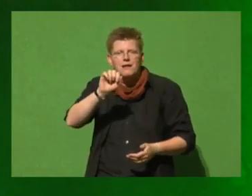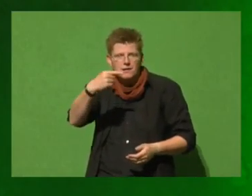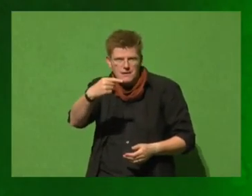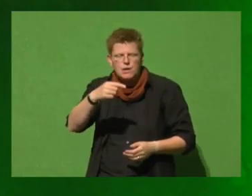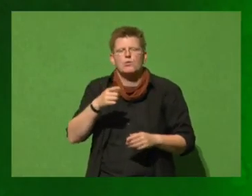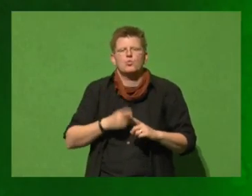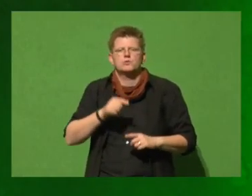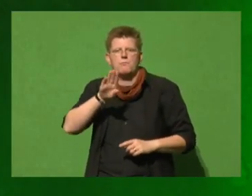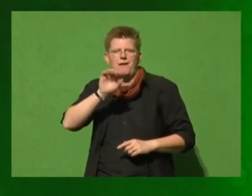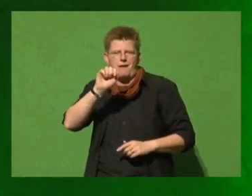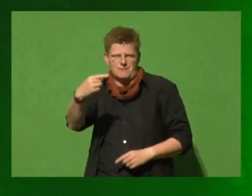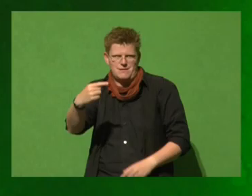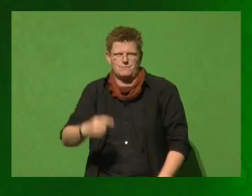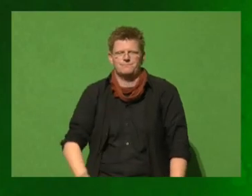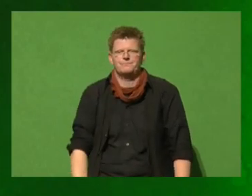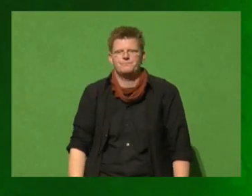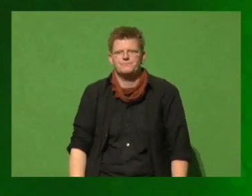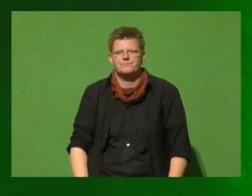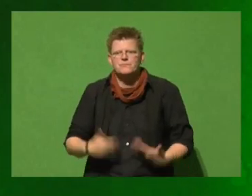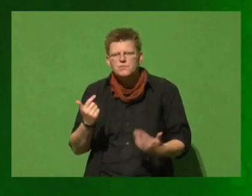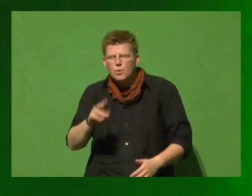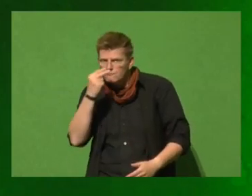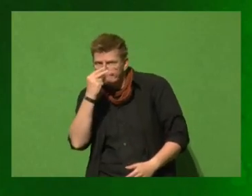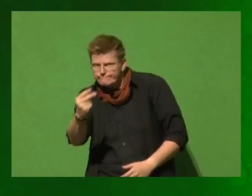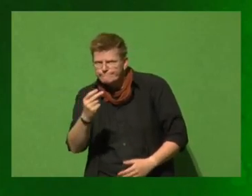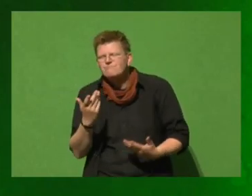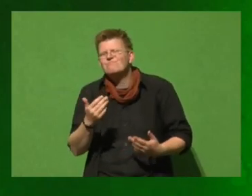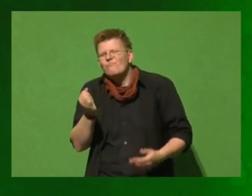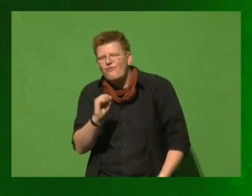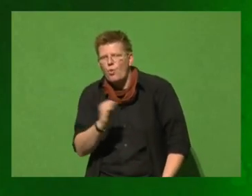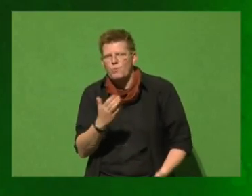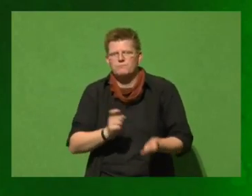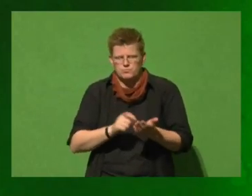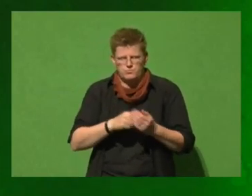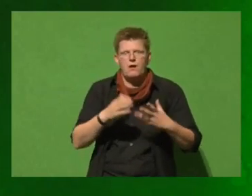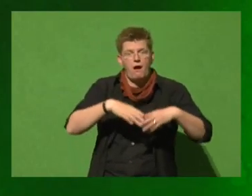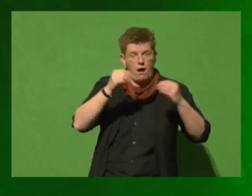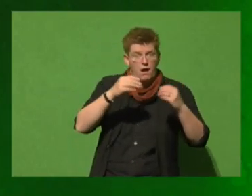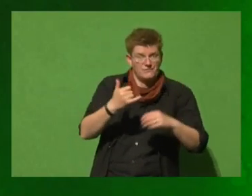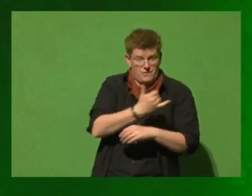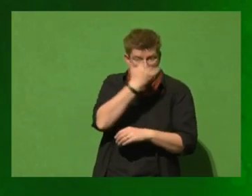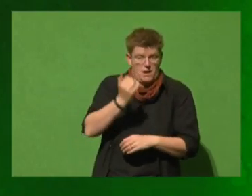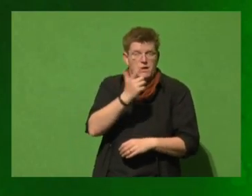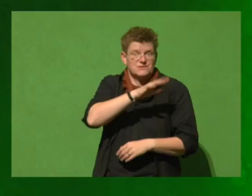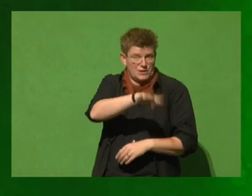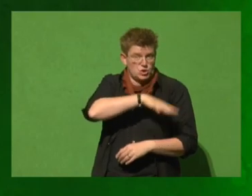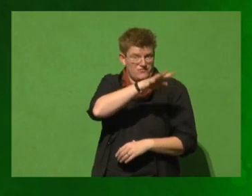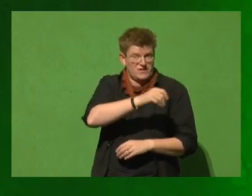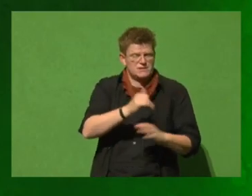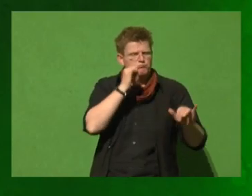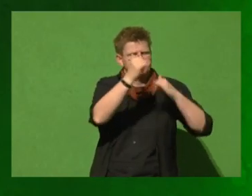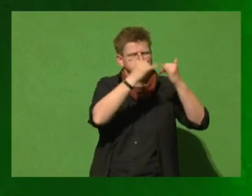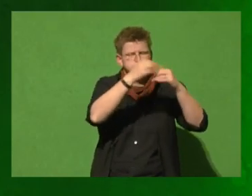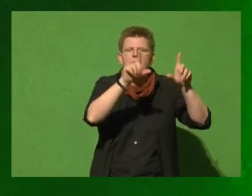BAGen. Da haben wir uns das Ganze mal angeguckt. Das liegt vor allem daran, dass am Anfang des Jahres 2014 weniger gereist worden ist und